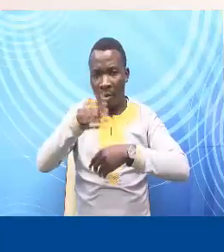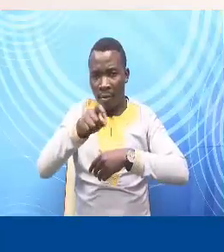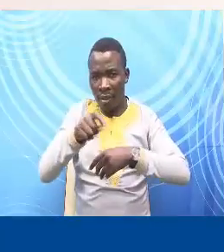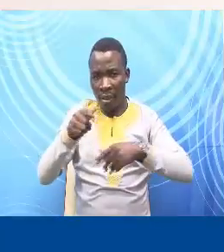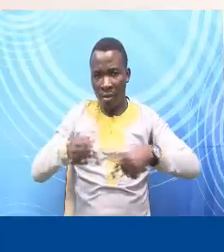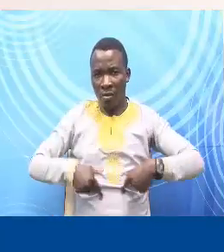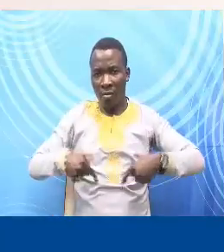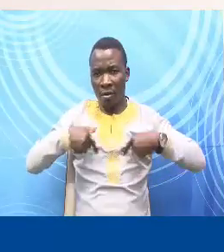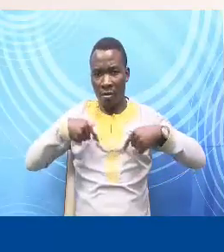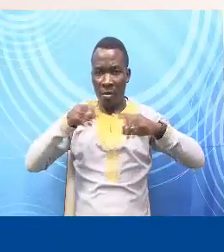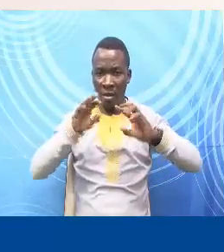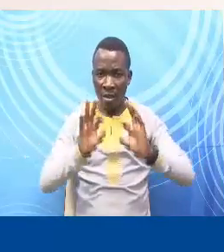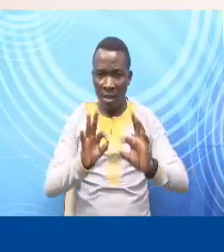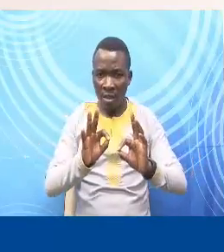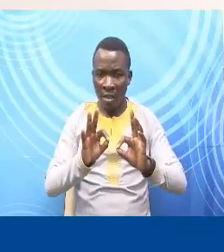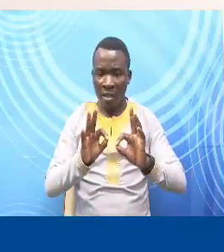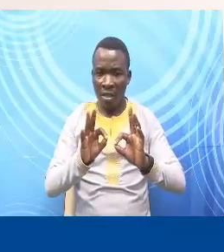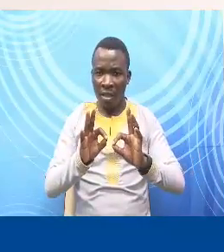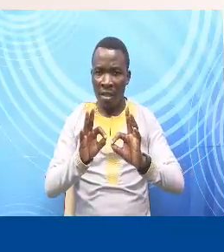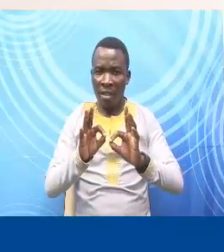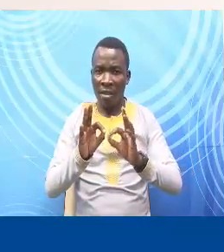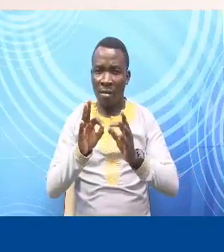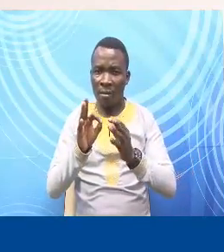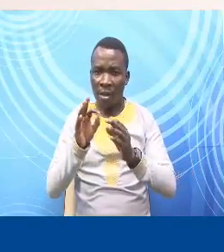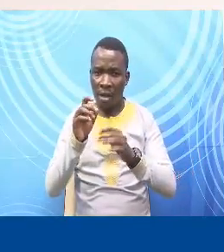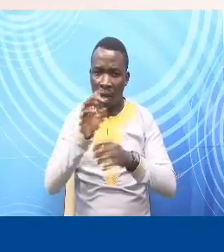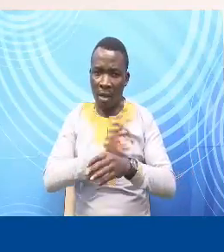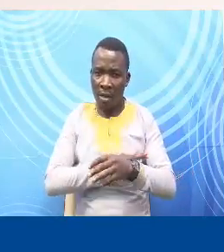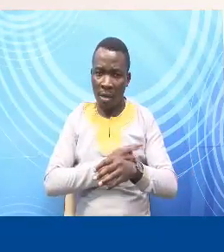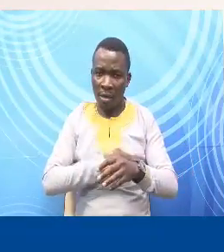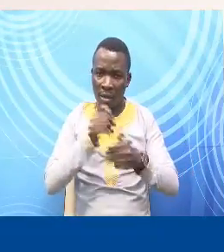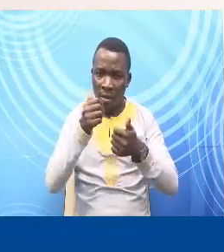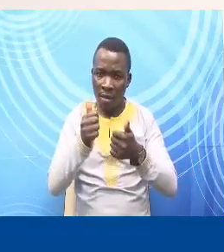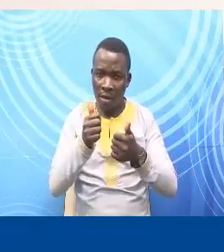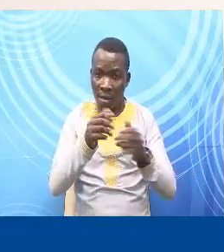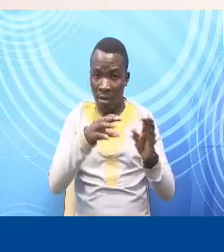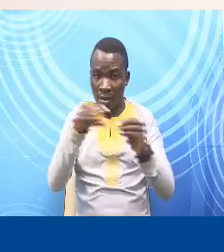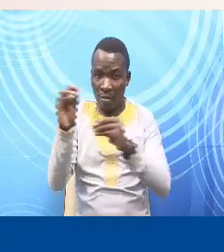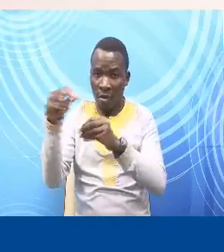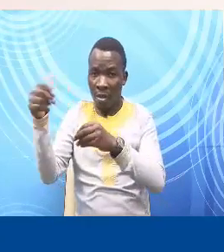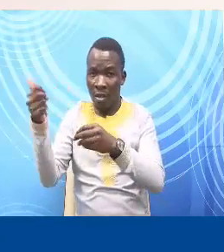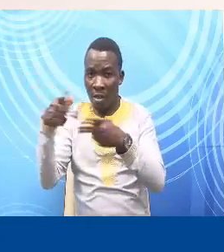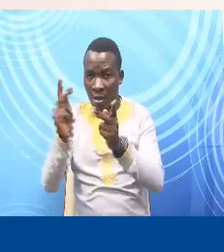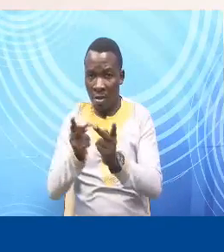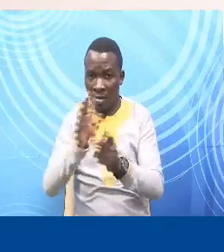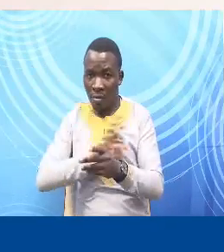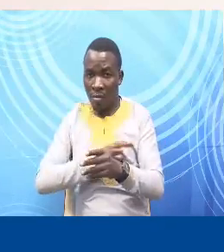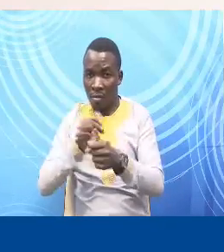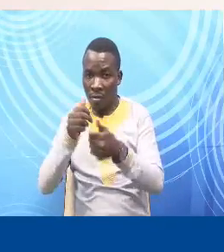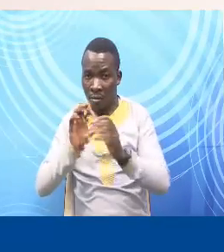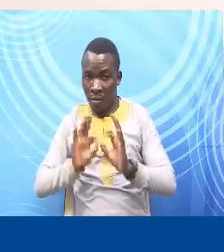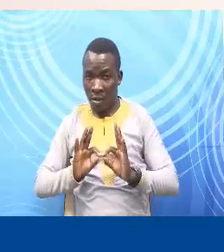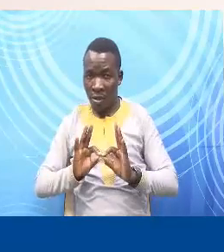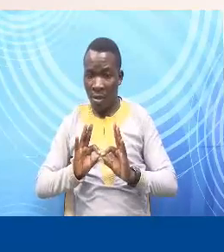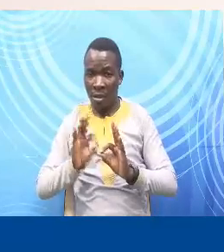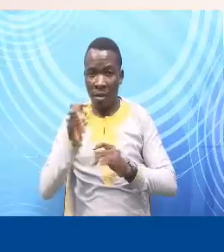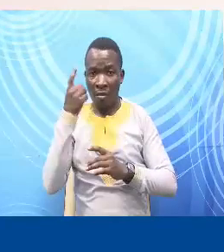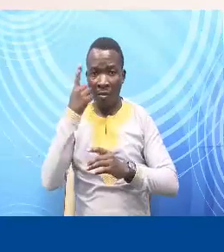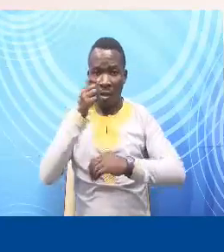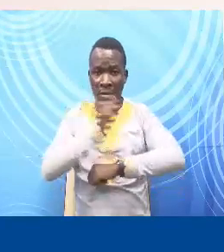neza azava atari guhembwa neza ajya hari uhembwa neza rukumva ko no ku